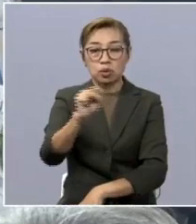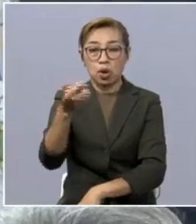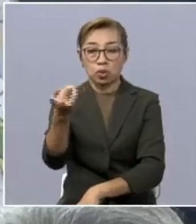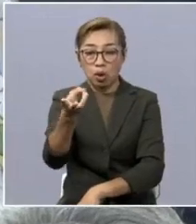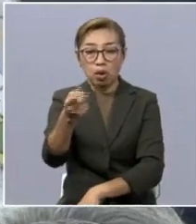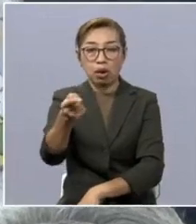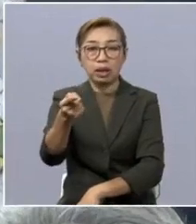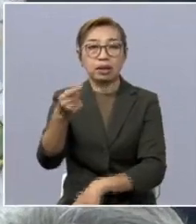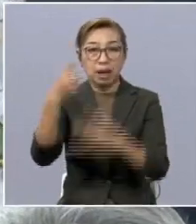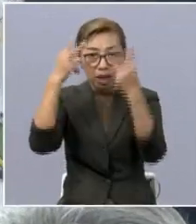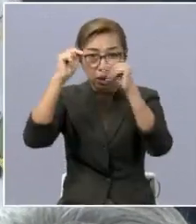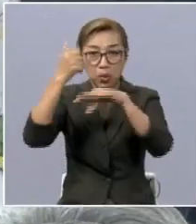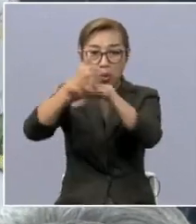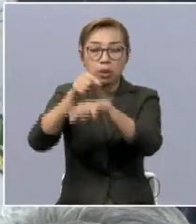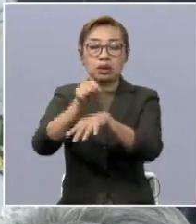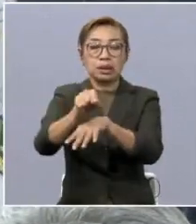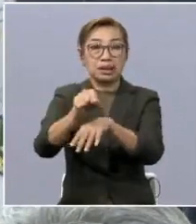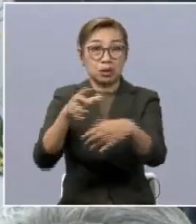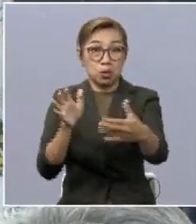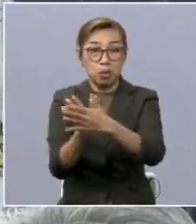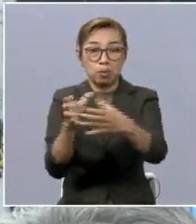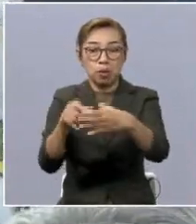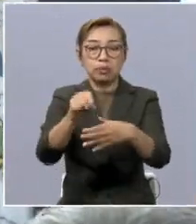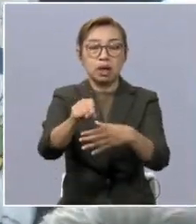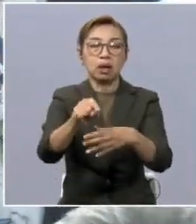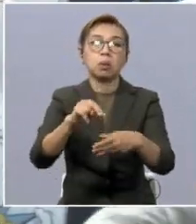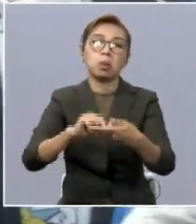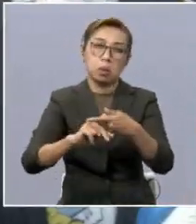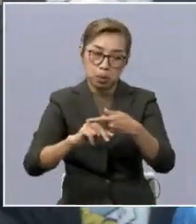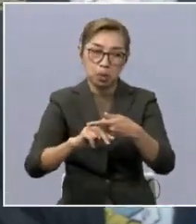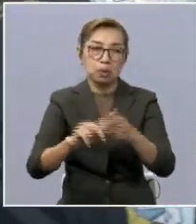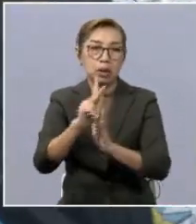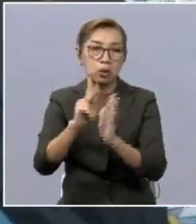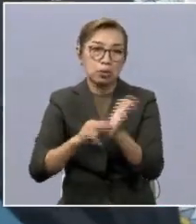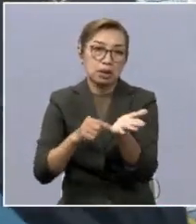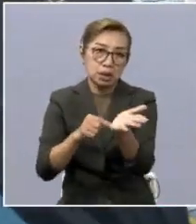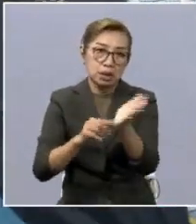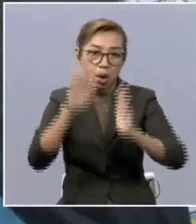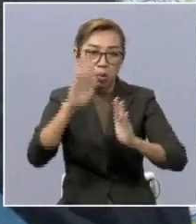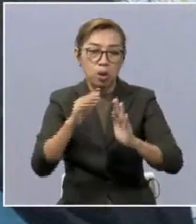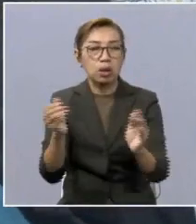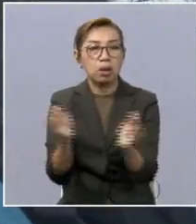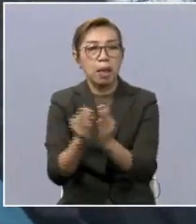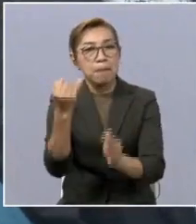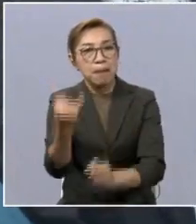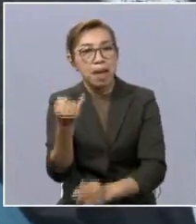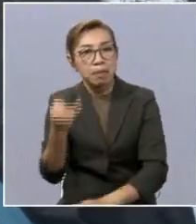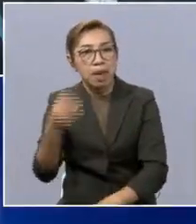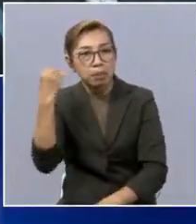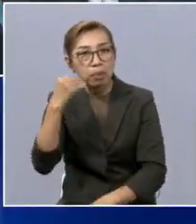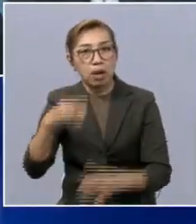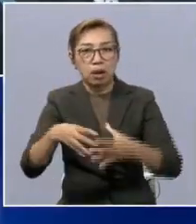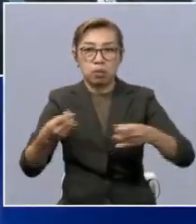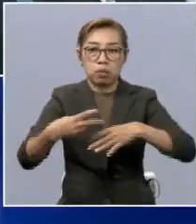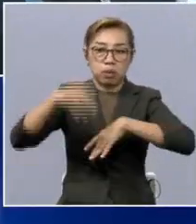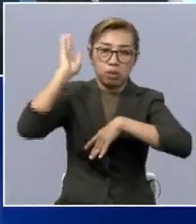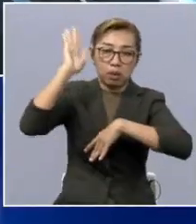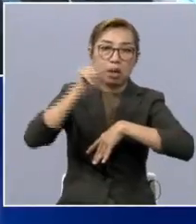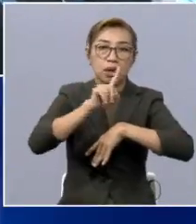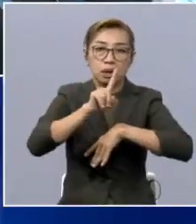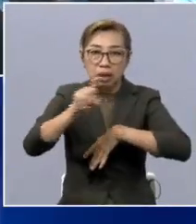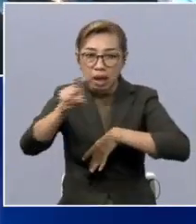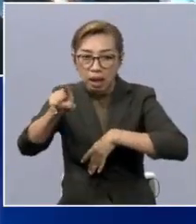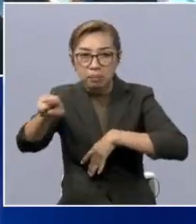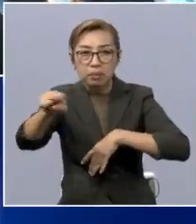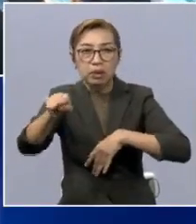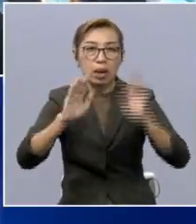ออกหรือถ้าถูกอภิปรายไม่ไว้วางใจโอ้อันนี้ไปต่อยากถ้าจะอาศัยแต่เสียงในที่ประชุมร่วมสสกับสว.เกิน375